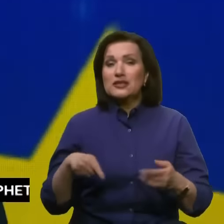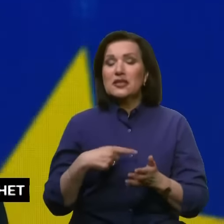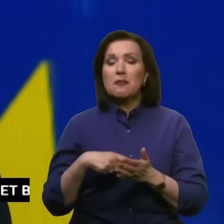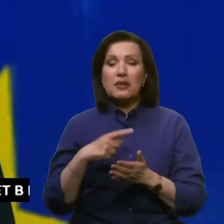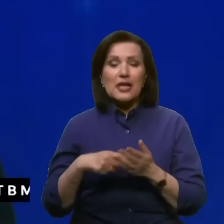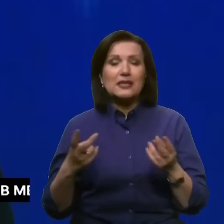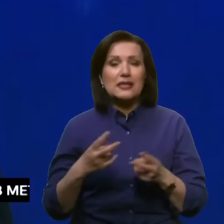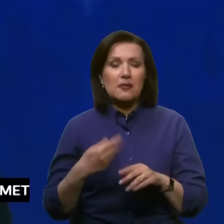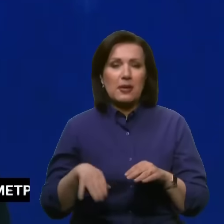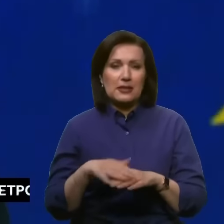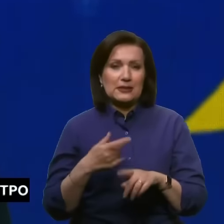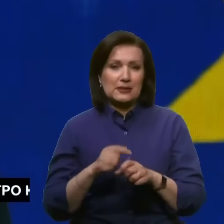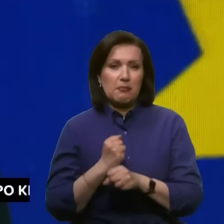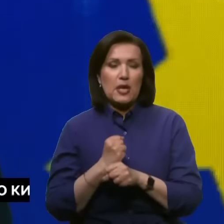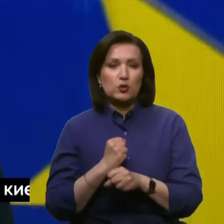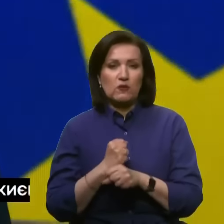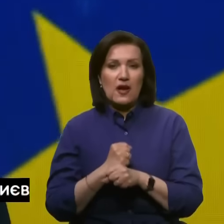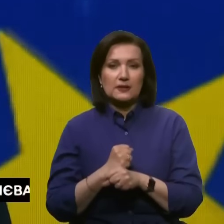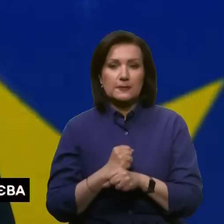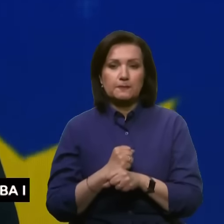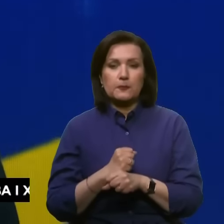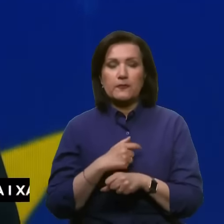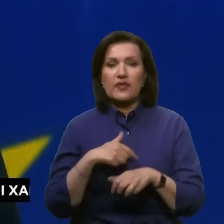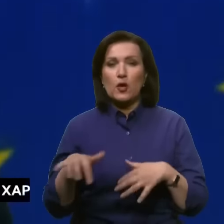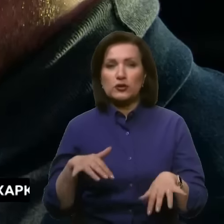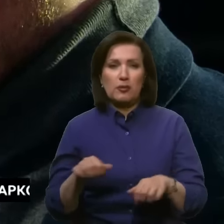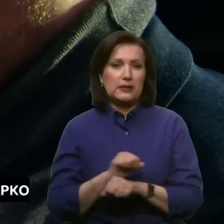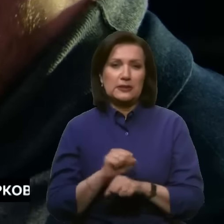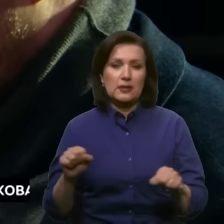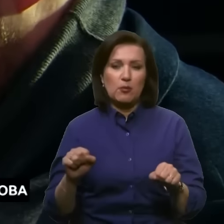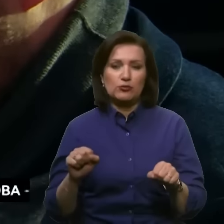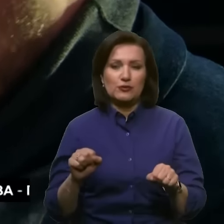питань. Треба над цим працювати. Розслаблятися не можна.